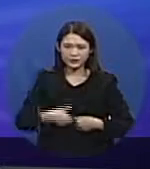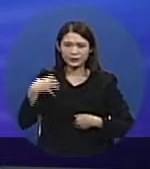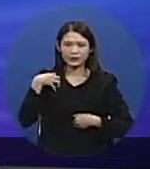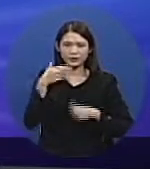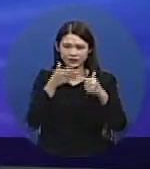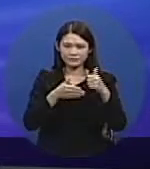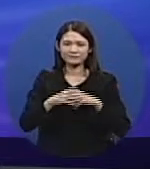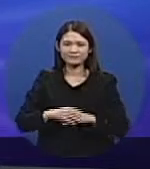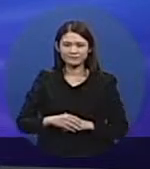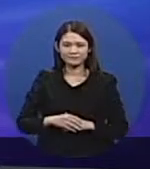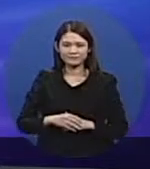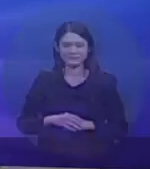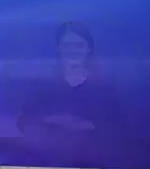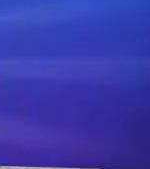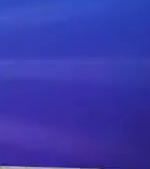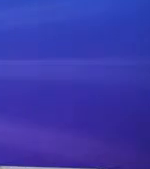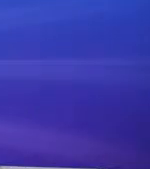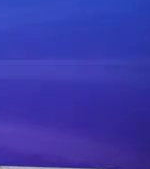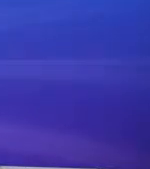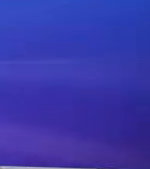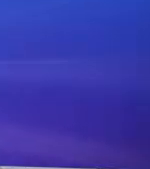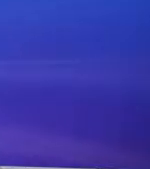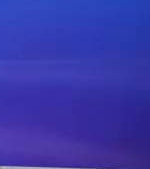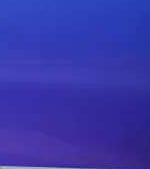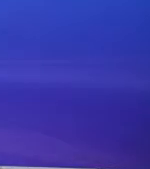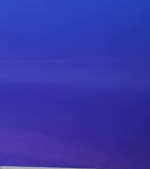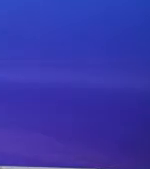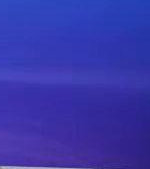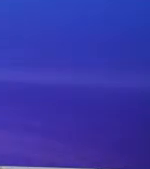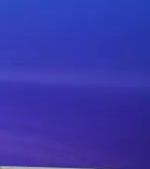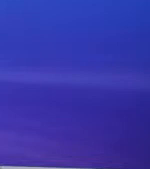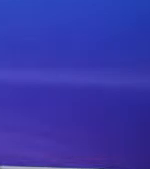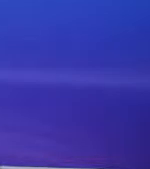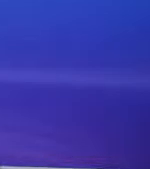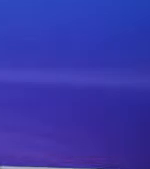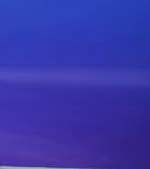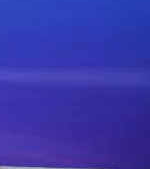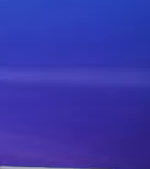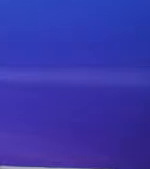바랍니다. 이상으로 복지TV 뉴스를 마칩니다. 시청해주신 여러분 고맙습니다.